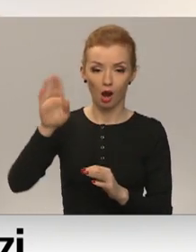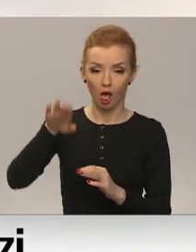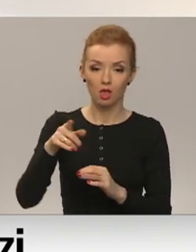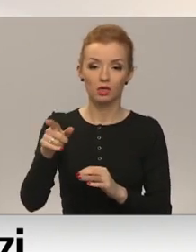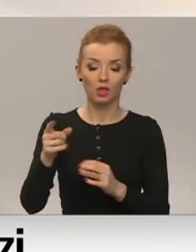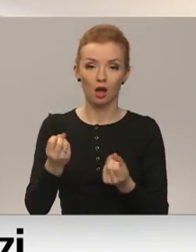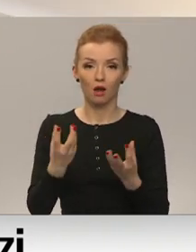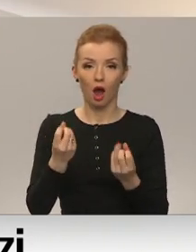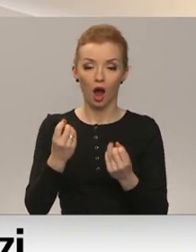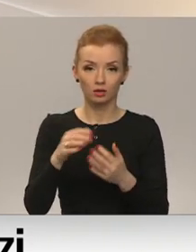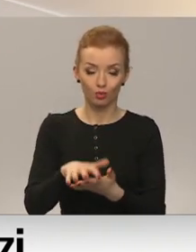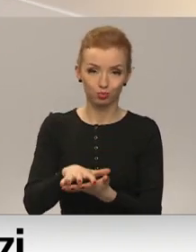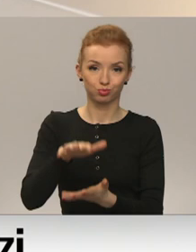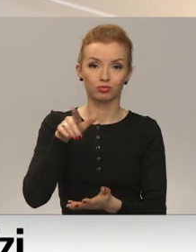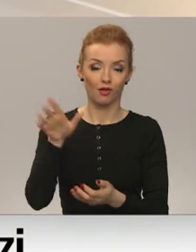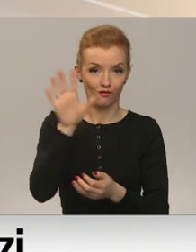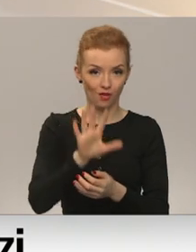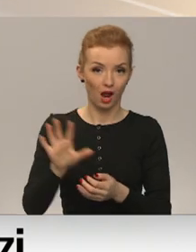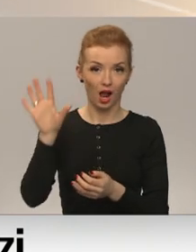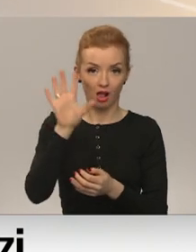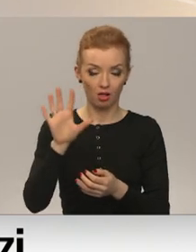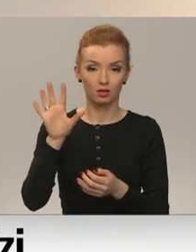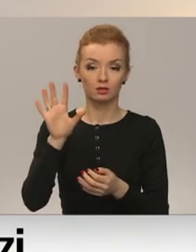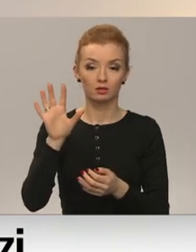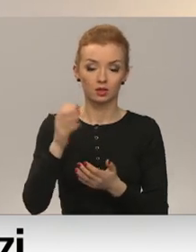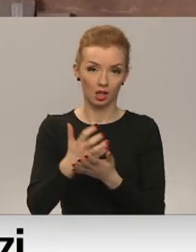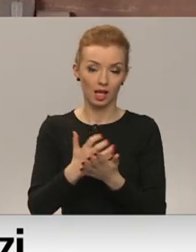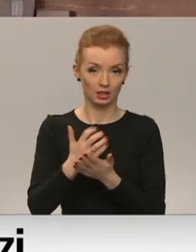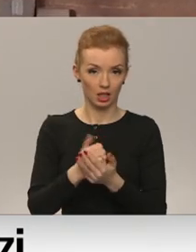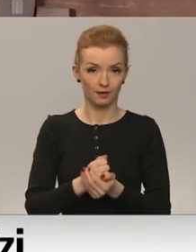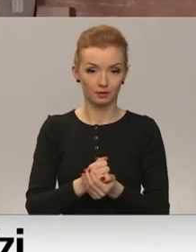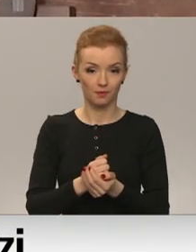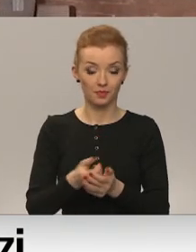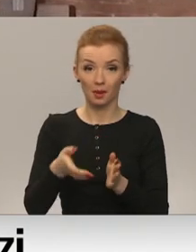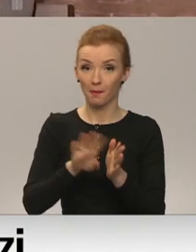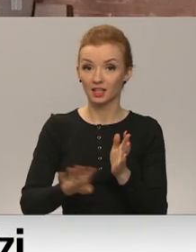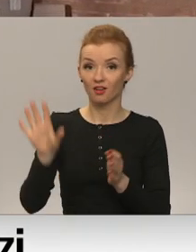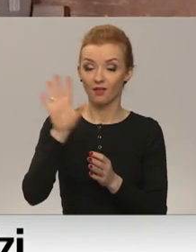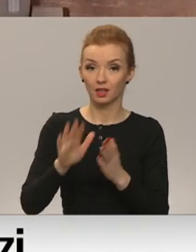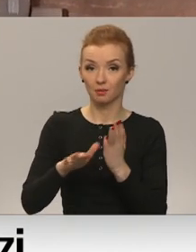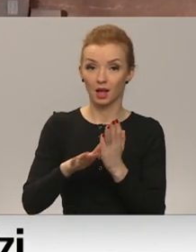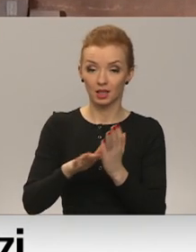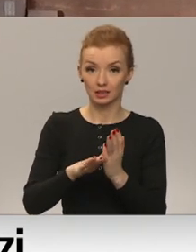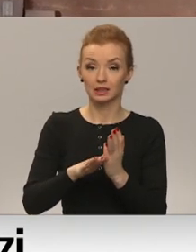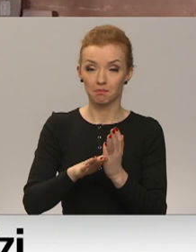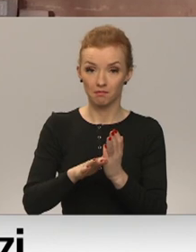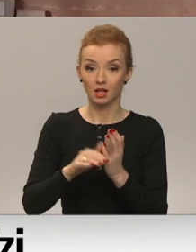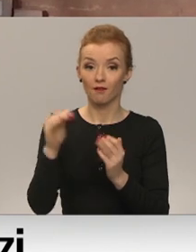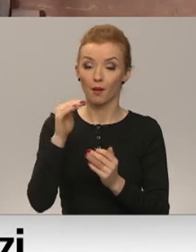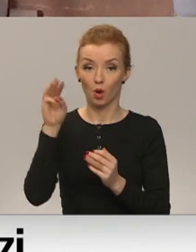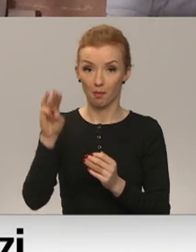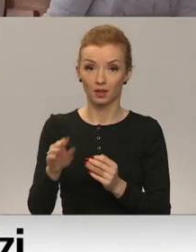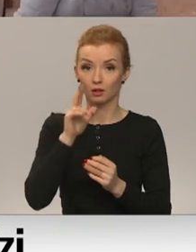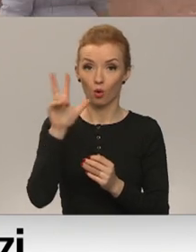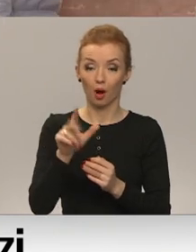gāzes krātuvē esošās valsts strateģiskās rezerves. Bez valsts palīdzības Daugavpilī februārī draud pat trīskāršais tarifa